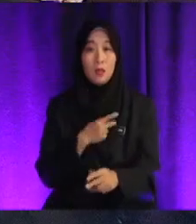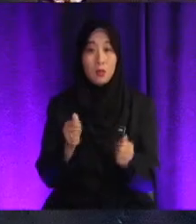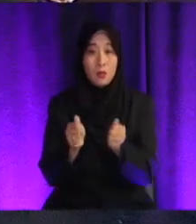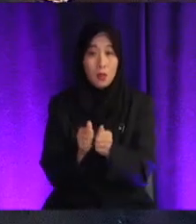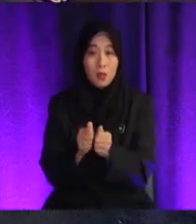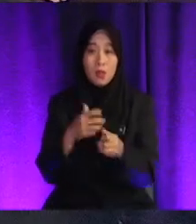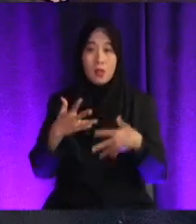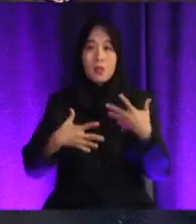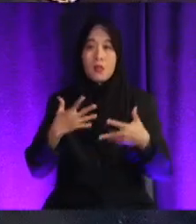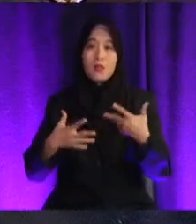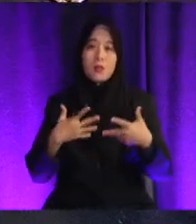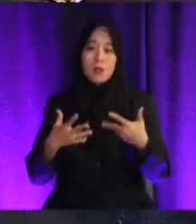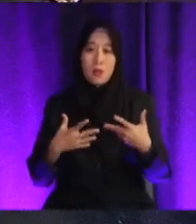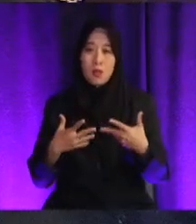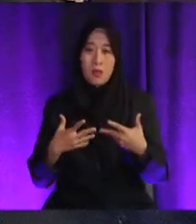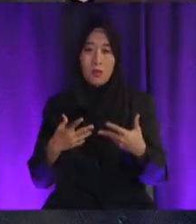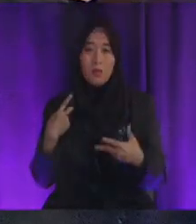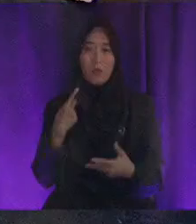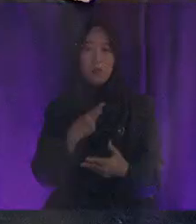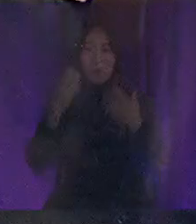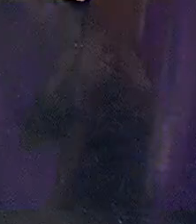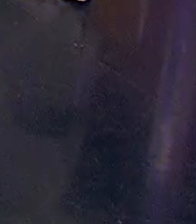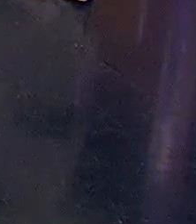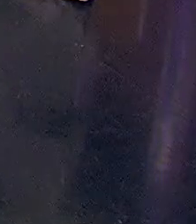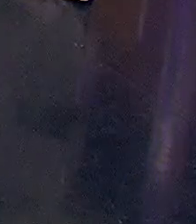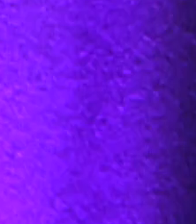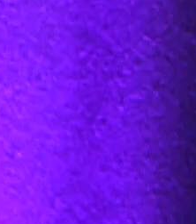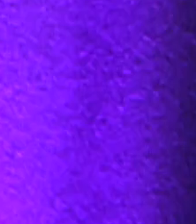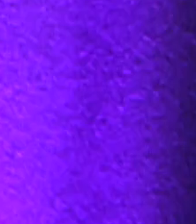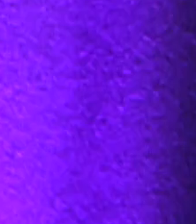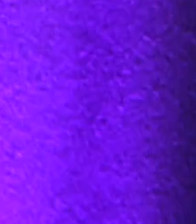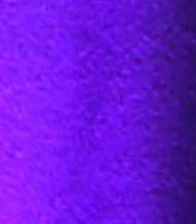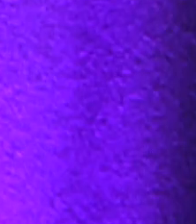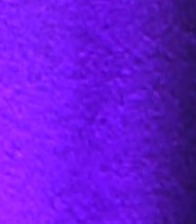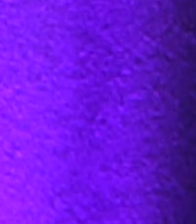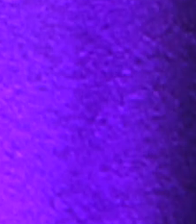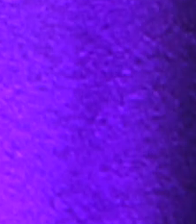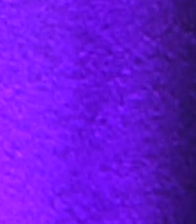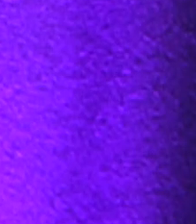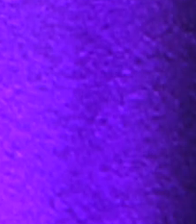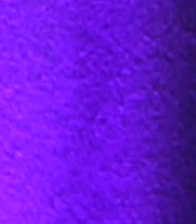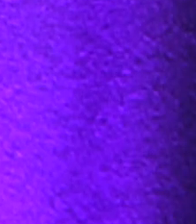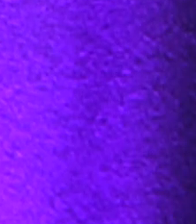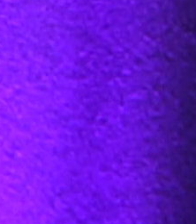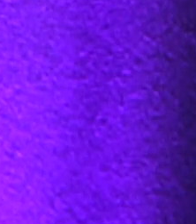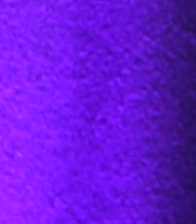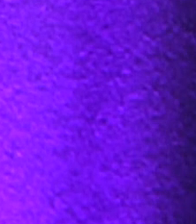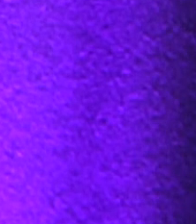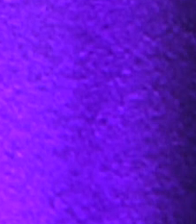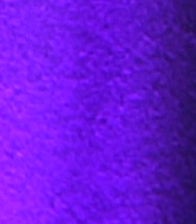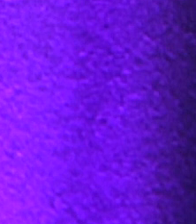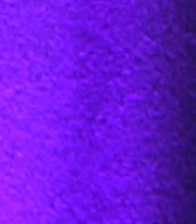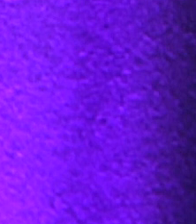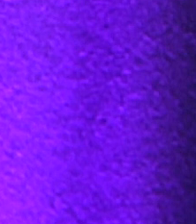dengan jurubahasa isyarat kita. Ini dia Cikgu Zahratul Azma. Apa khabar Cikgu Zahratul? Senyum sikit.